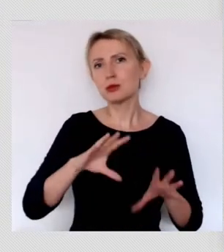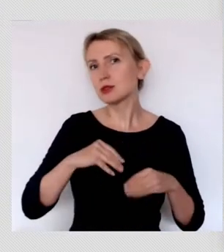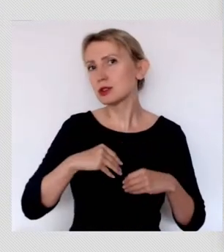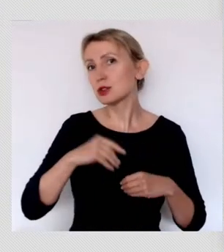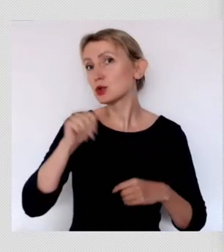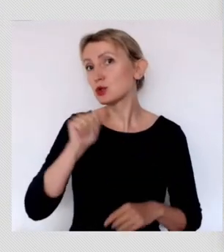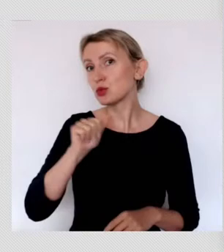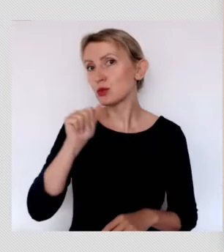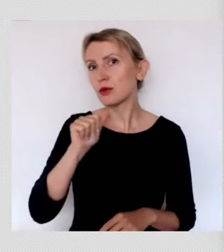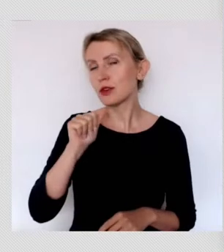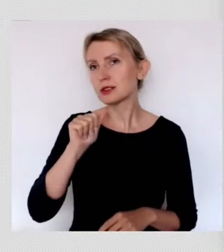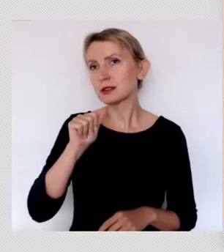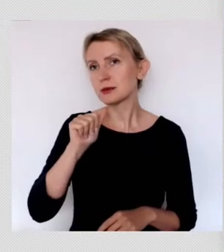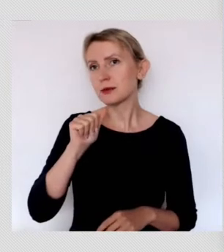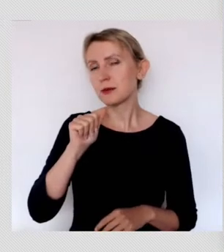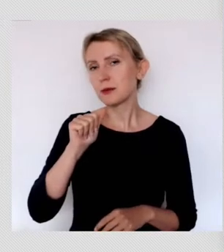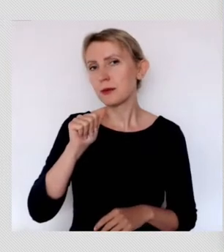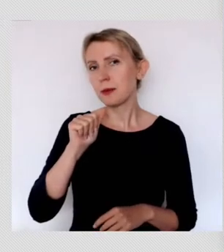spróbować